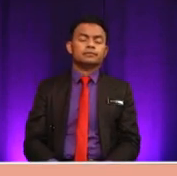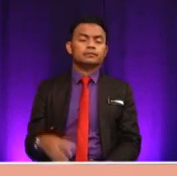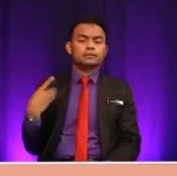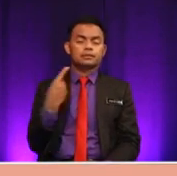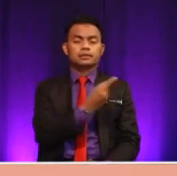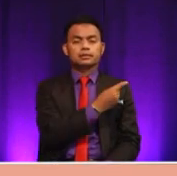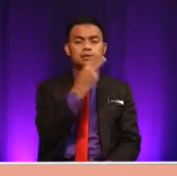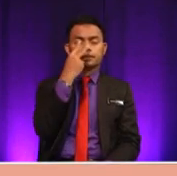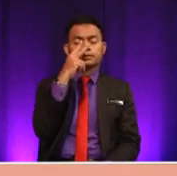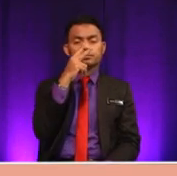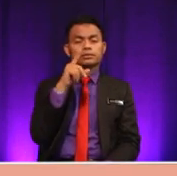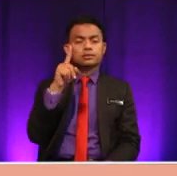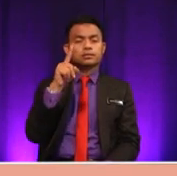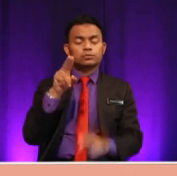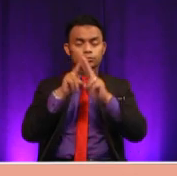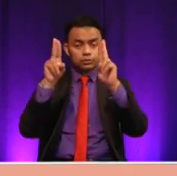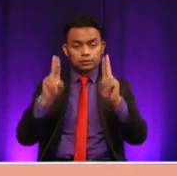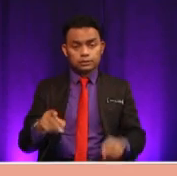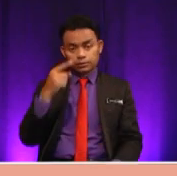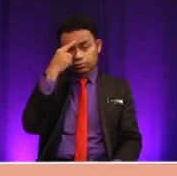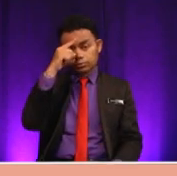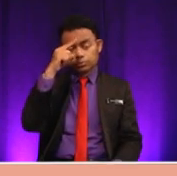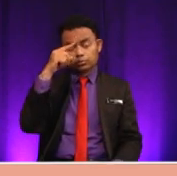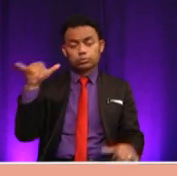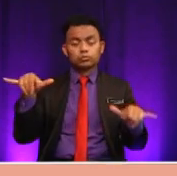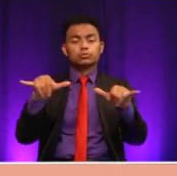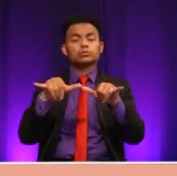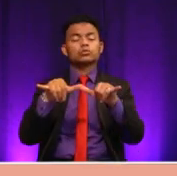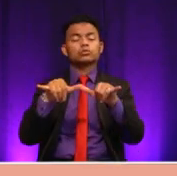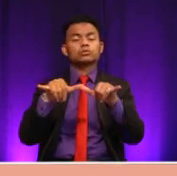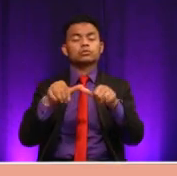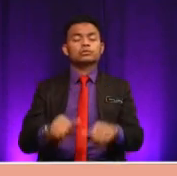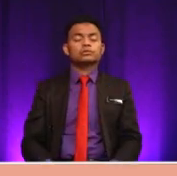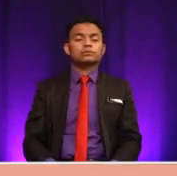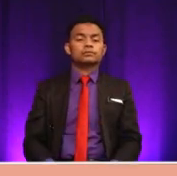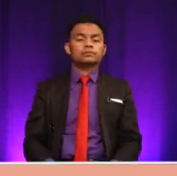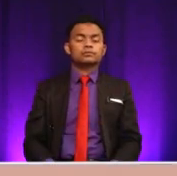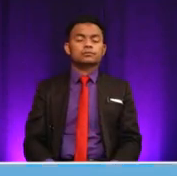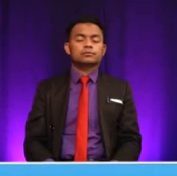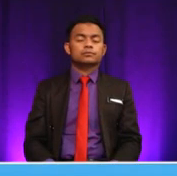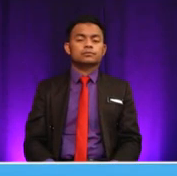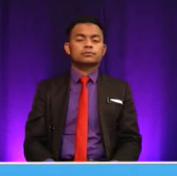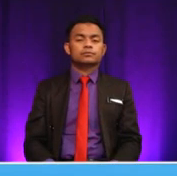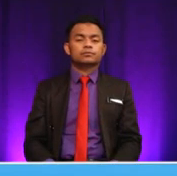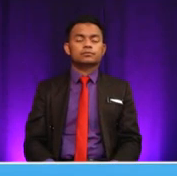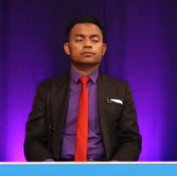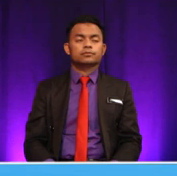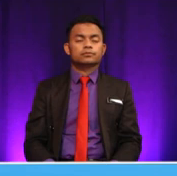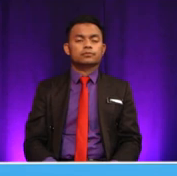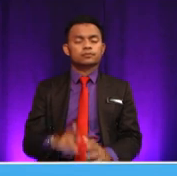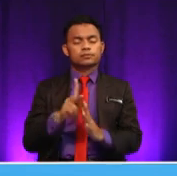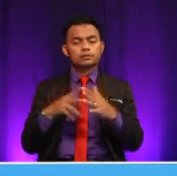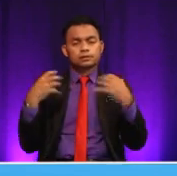satu ujian untuk mengukur komponen Ketika saya fisika jadi soalnya nomor 3 siapa Nak Tolong